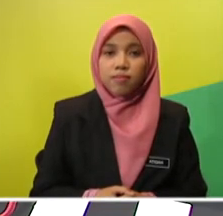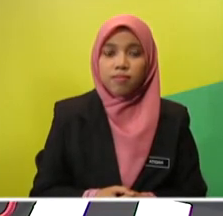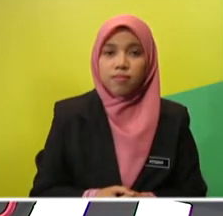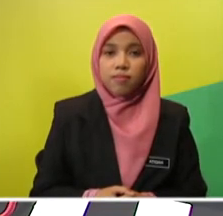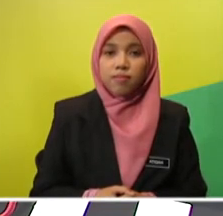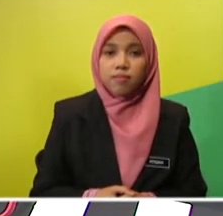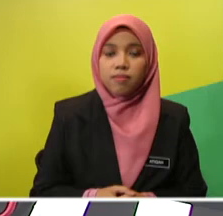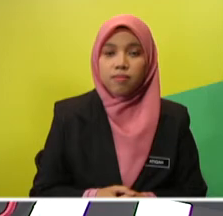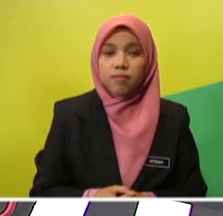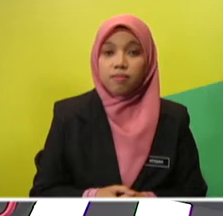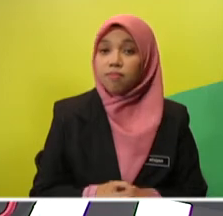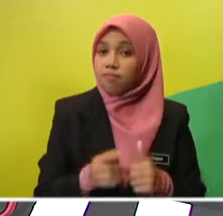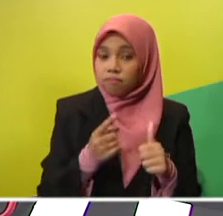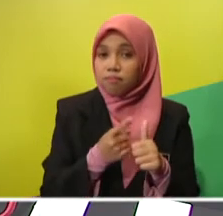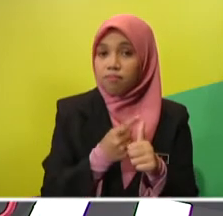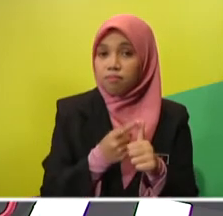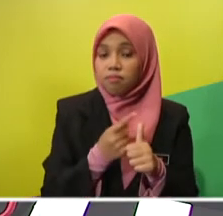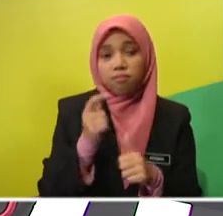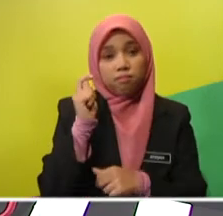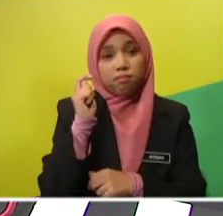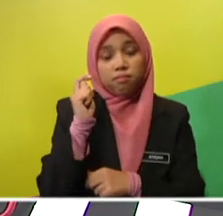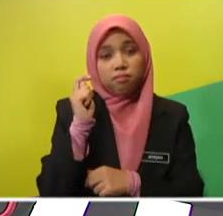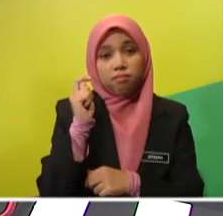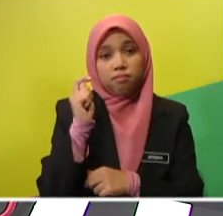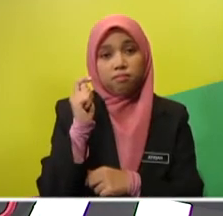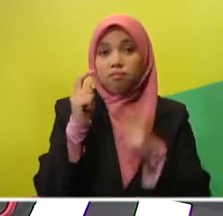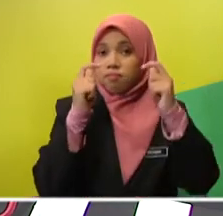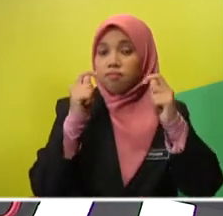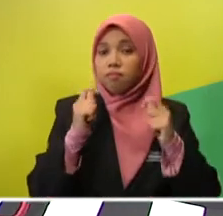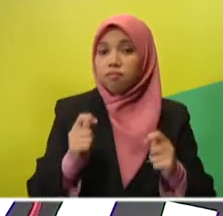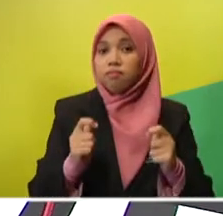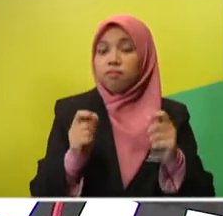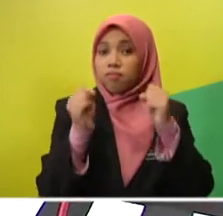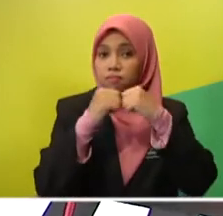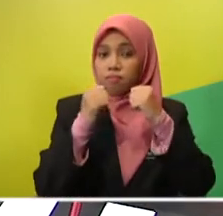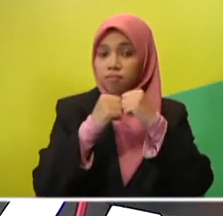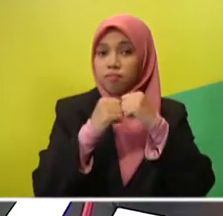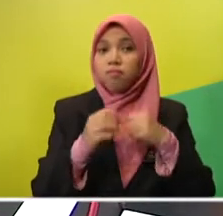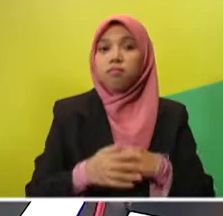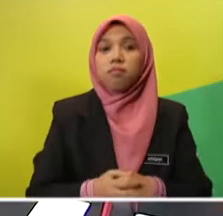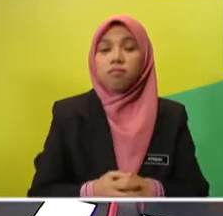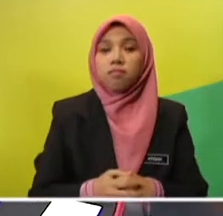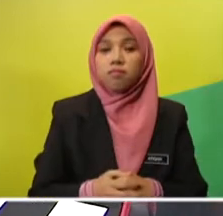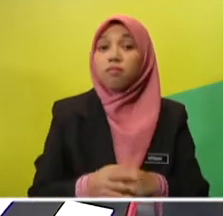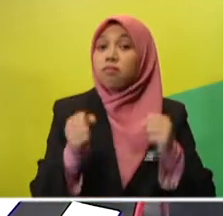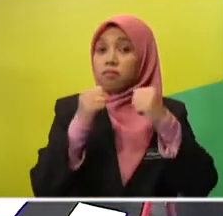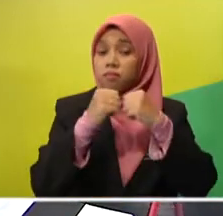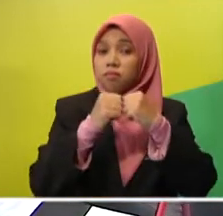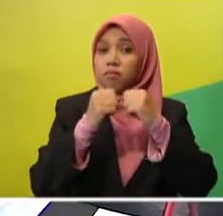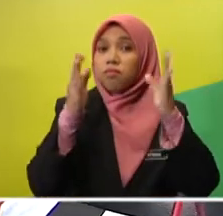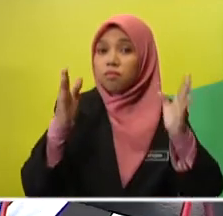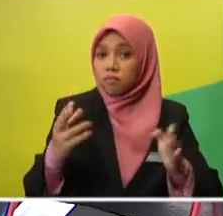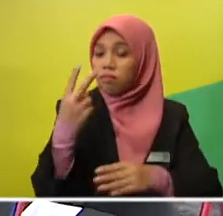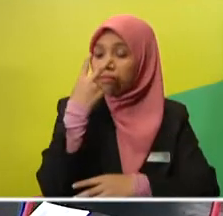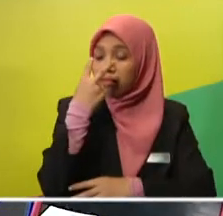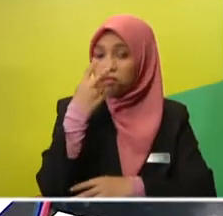Okey, bagi pertama tadi, teknik sapaan. Okey, kita sapa dulu klien kita. Dia sedang berjalan